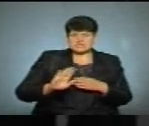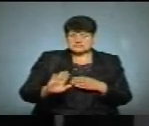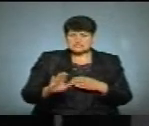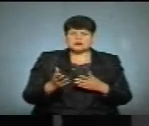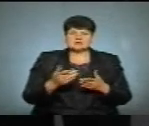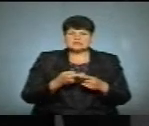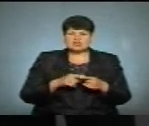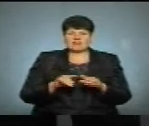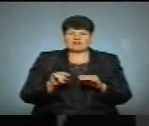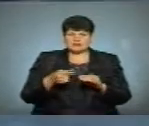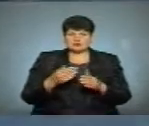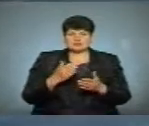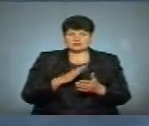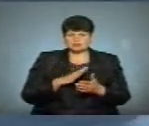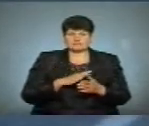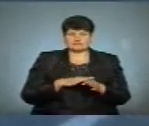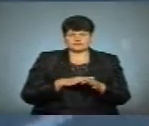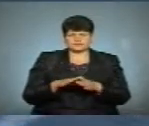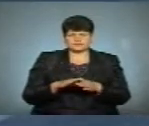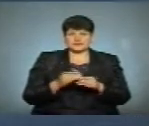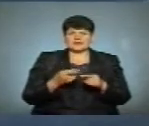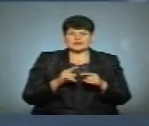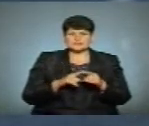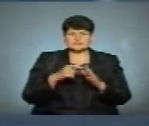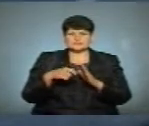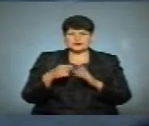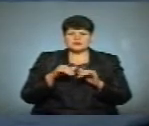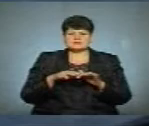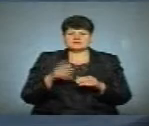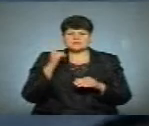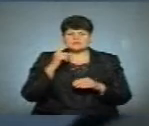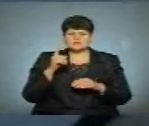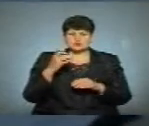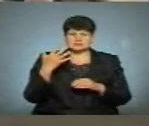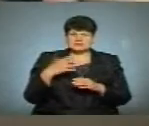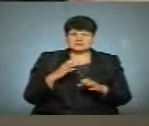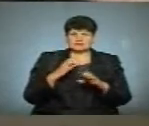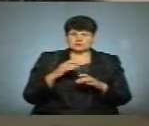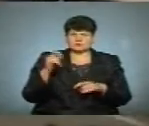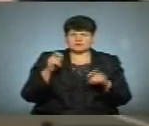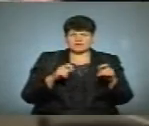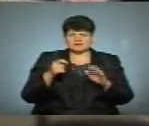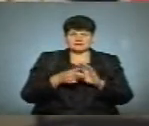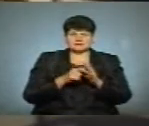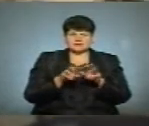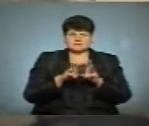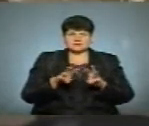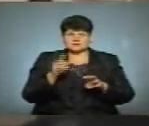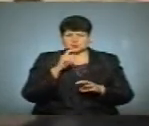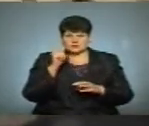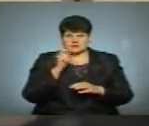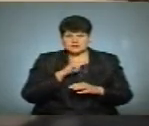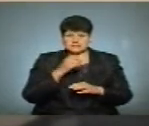які поліція ставила, вони дотримуються. А це кадри з акції у Києві. Близько 150 автобусів приїхали під Кабінет міністрів України,